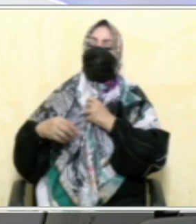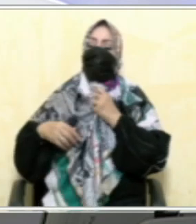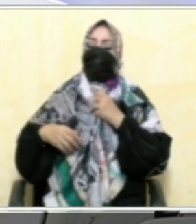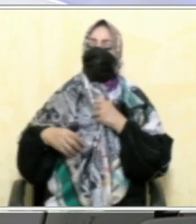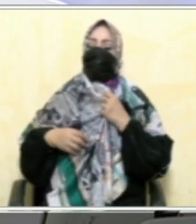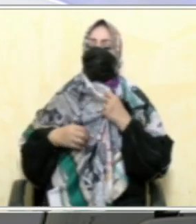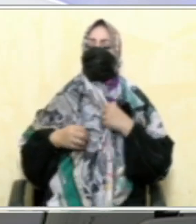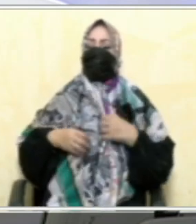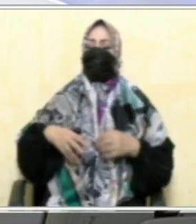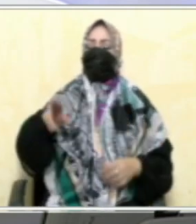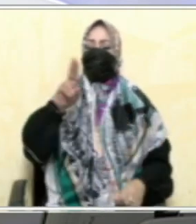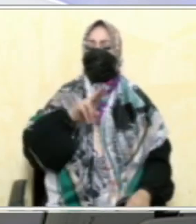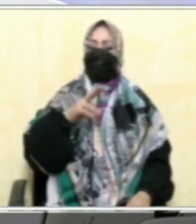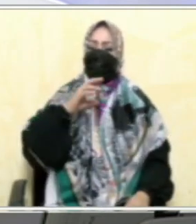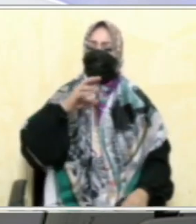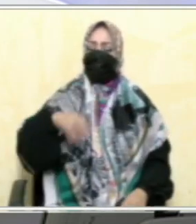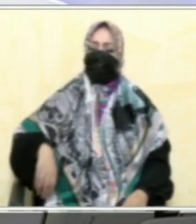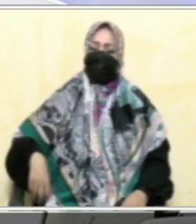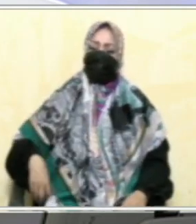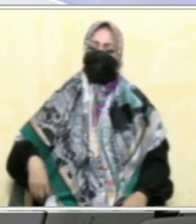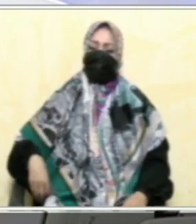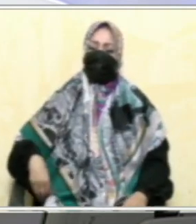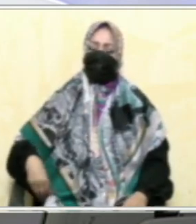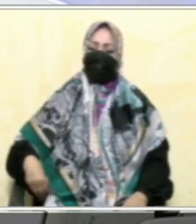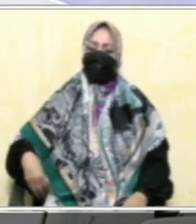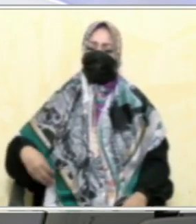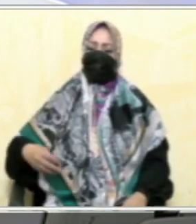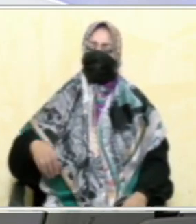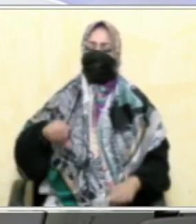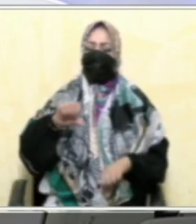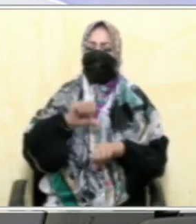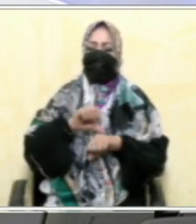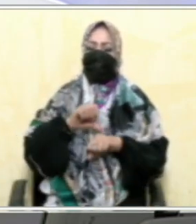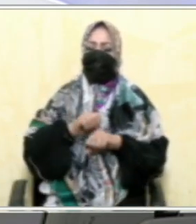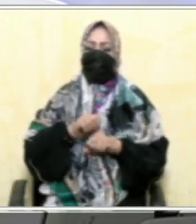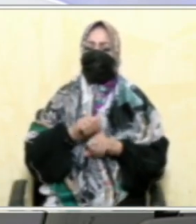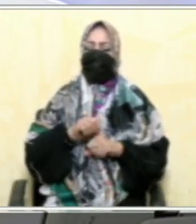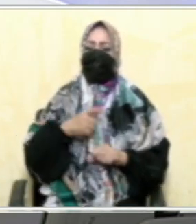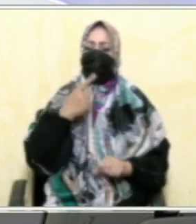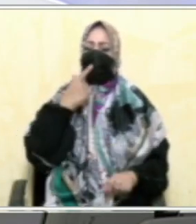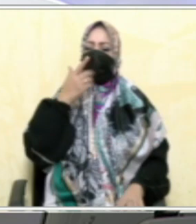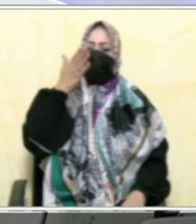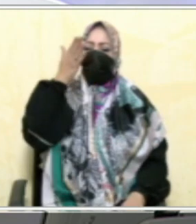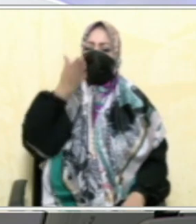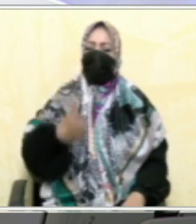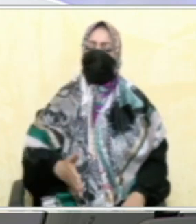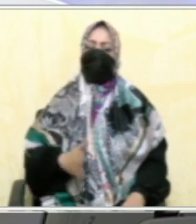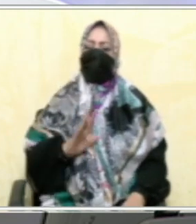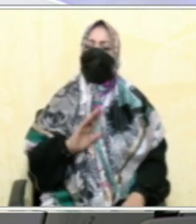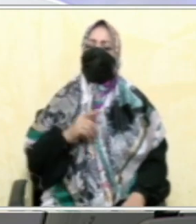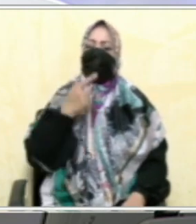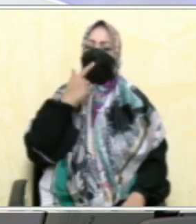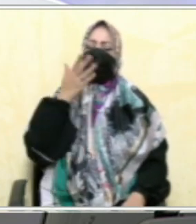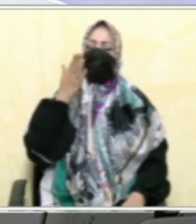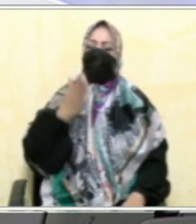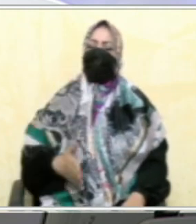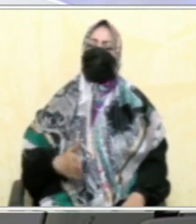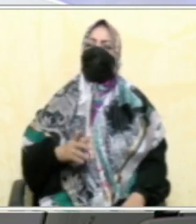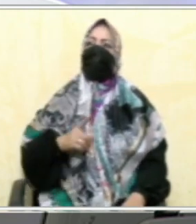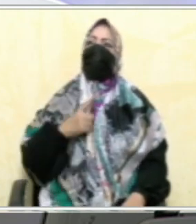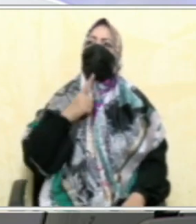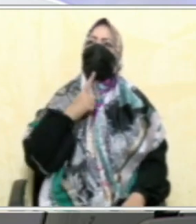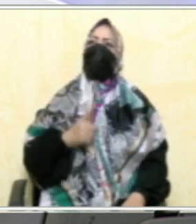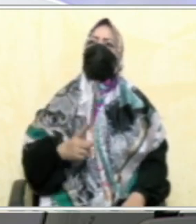نذرا، هي لم تبين، لكن المهم قالت أن أقرأ سورة البقرة كل يوم. قالت: في